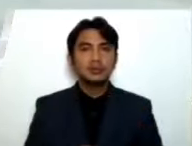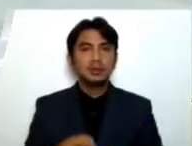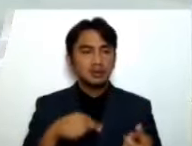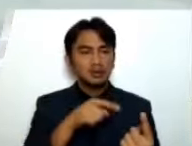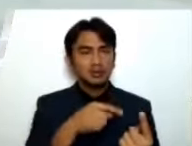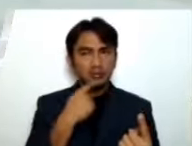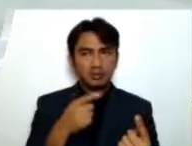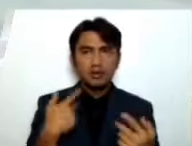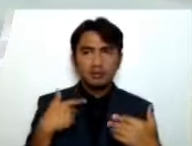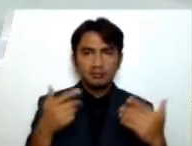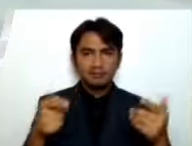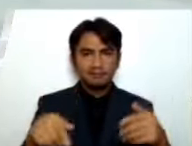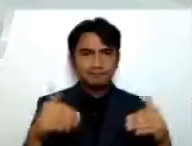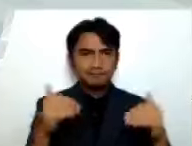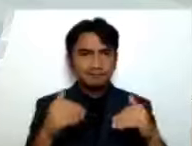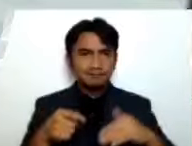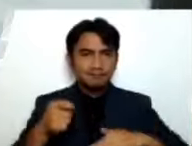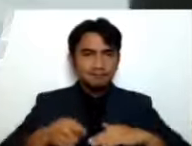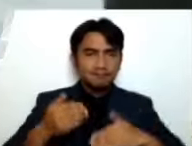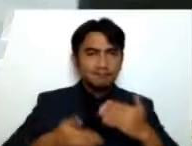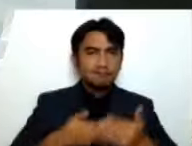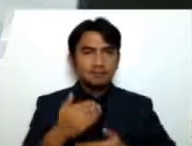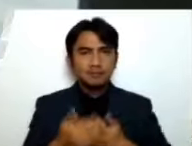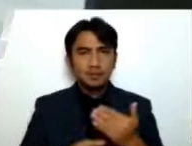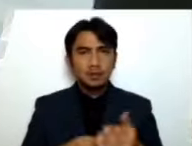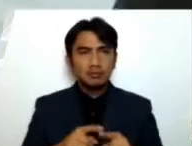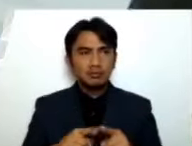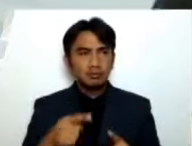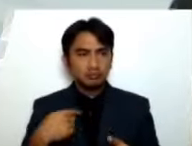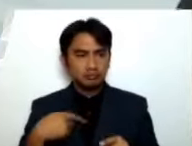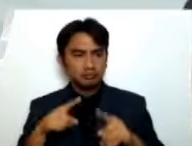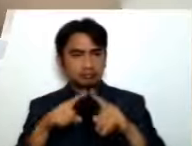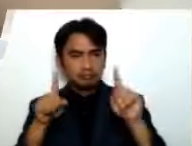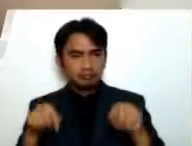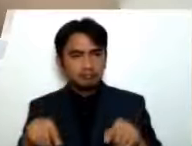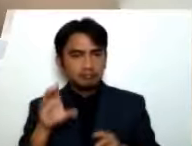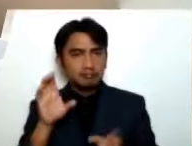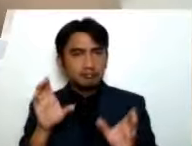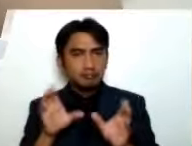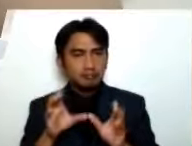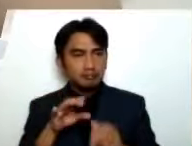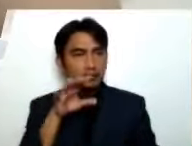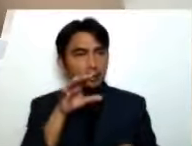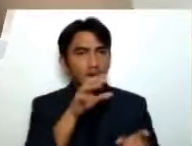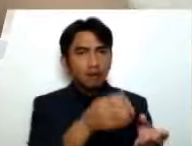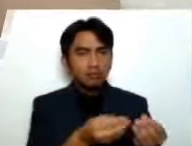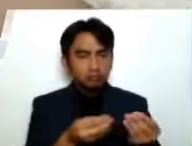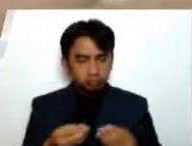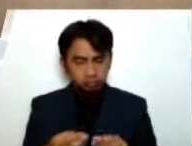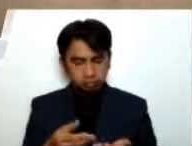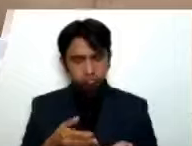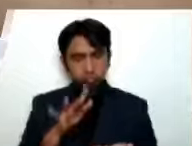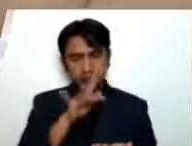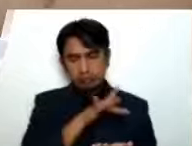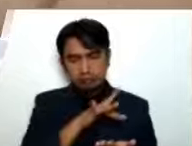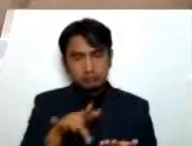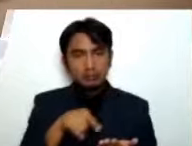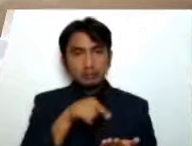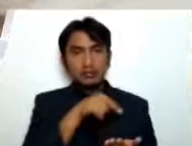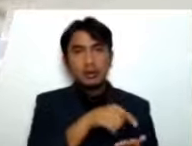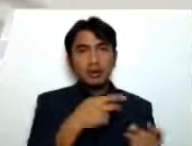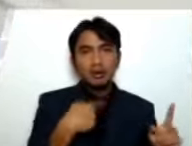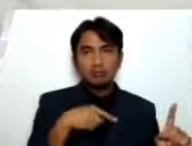batay sa nakuhang court certification ni Kabayan Party List Representative Ron Salo, walang hearing si Roque noong August